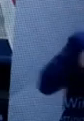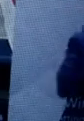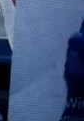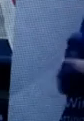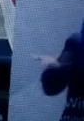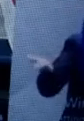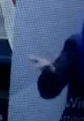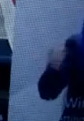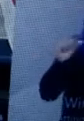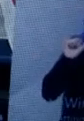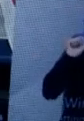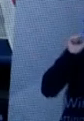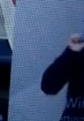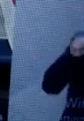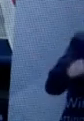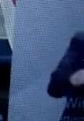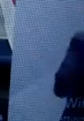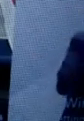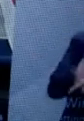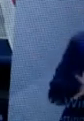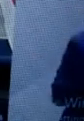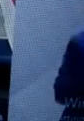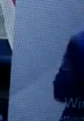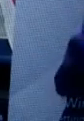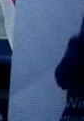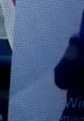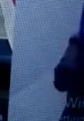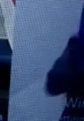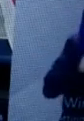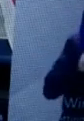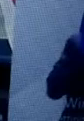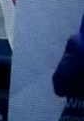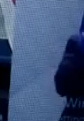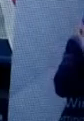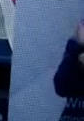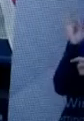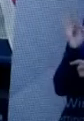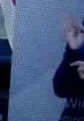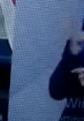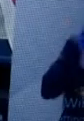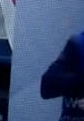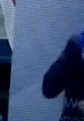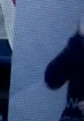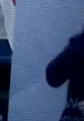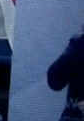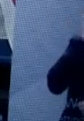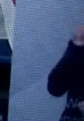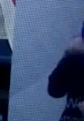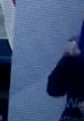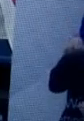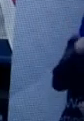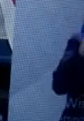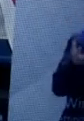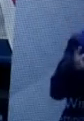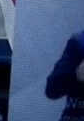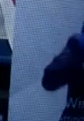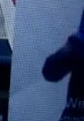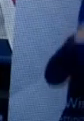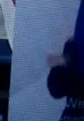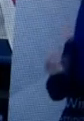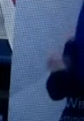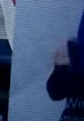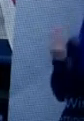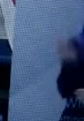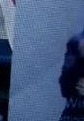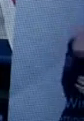selama-lamanya untuk menghindari jangkitan wabak ini. Saya tahu saudara-saudari juga mahu menjalani kehidupan